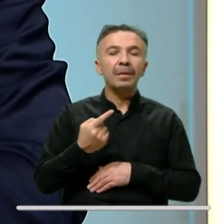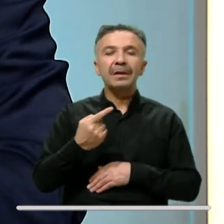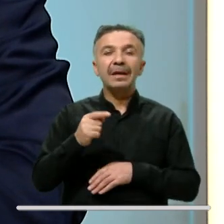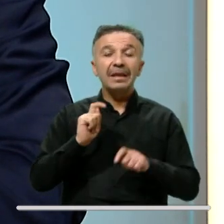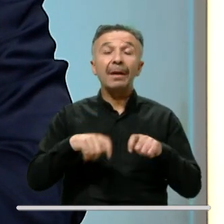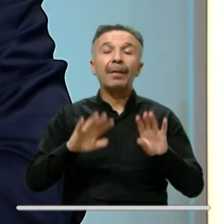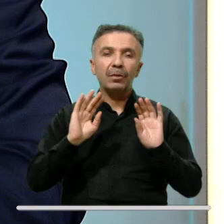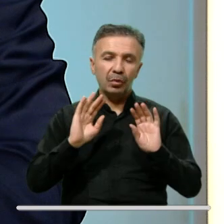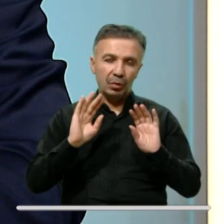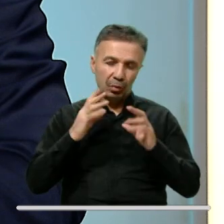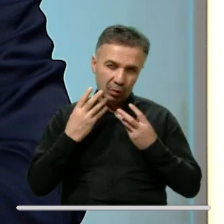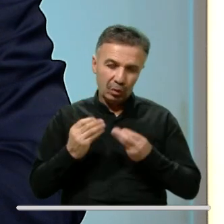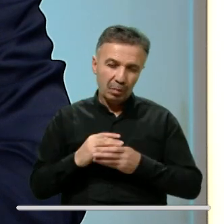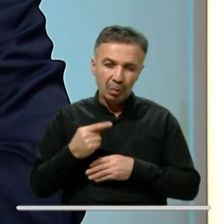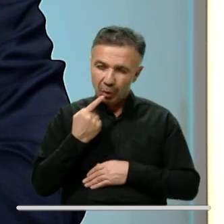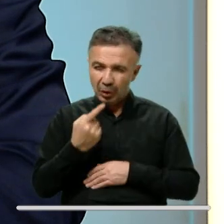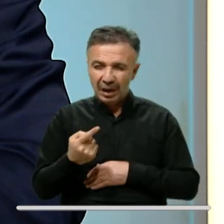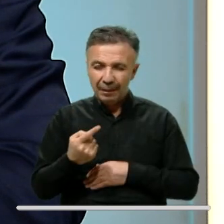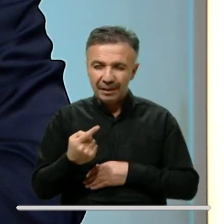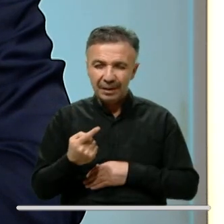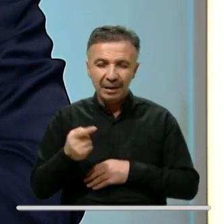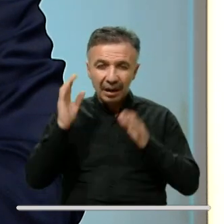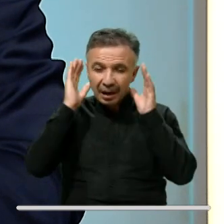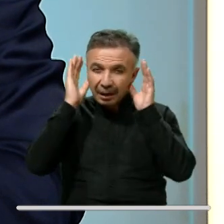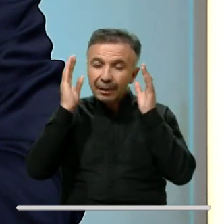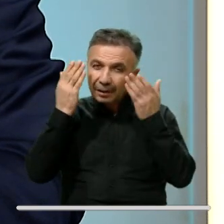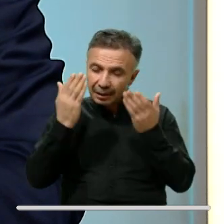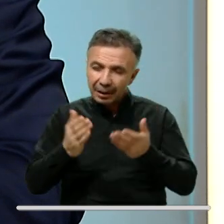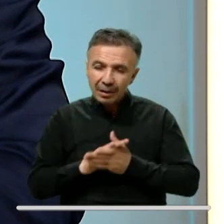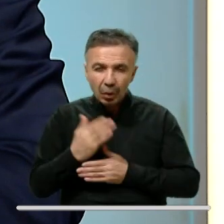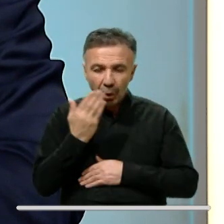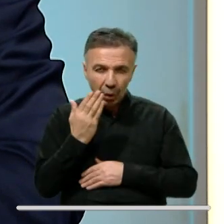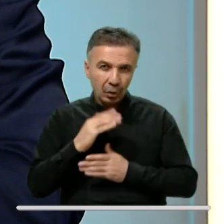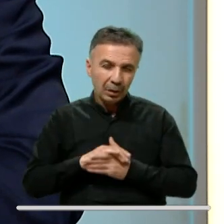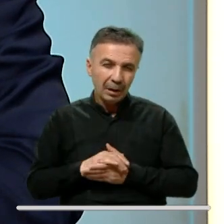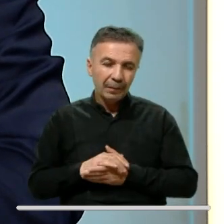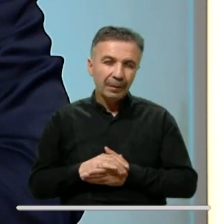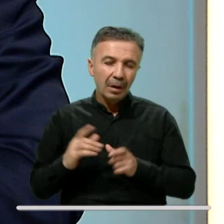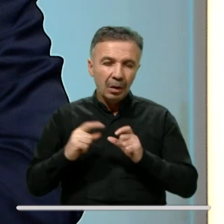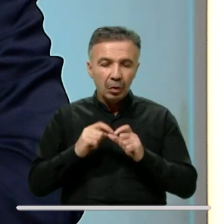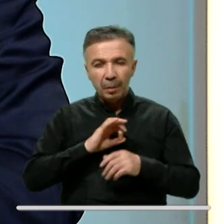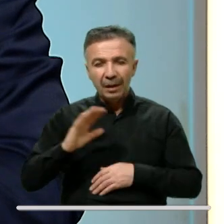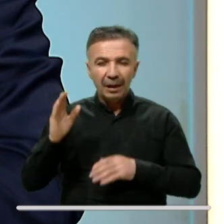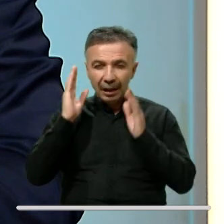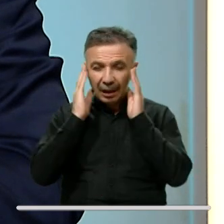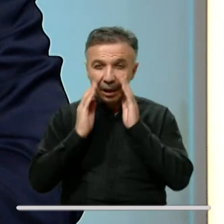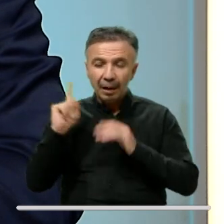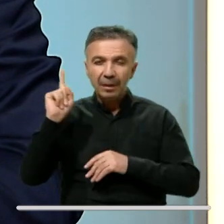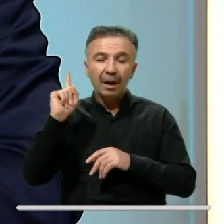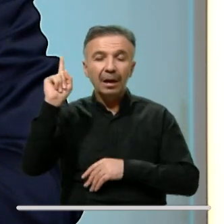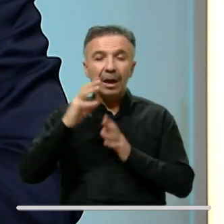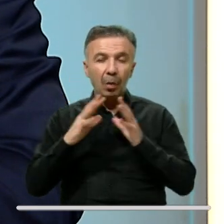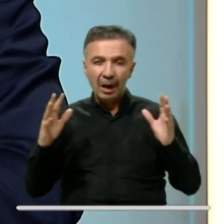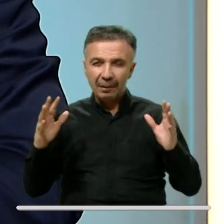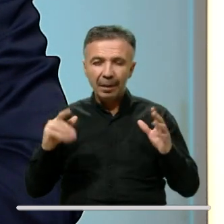Ha, bunu söylemezlerse namazları geçerlidir. Okudukları Subhanallah, Elhamdülillah, Allahu Ekber